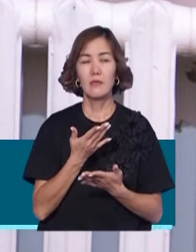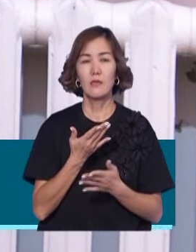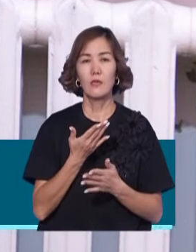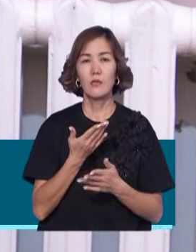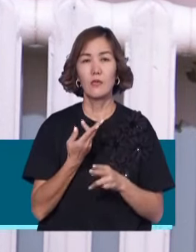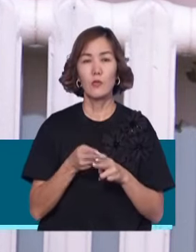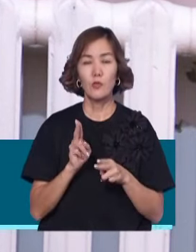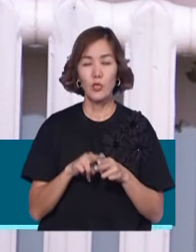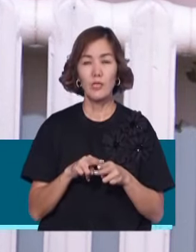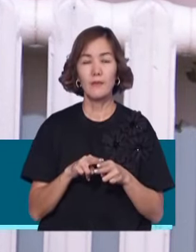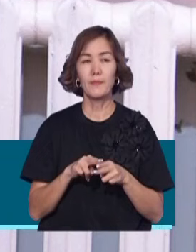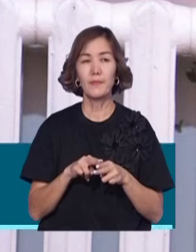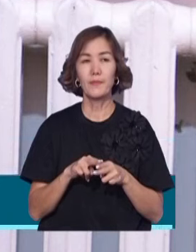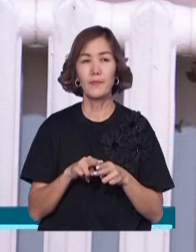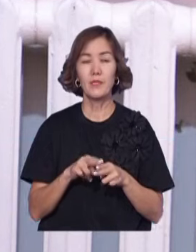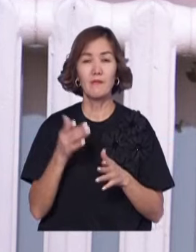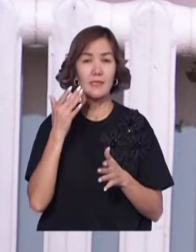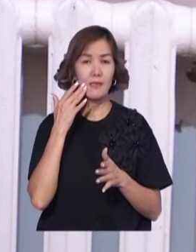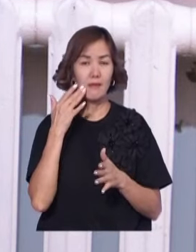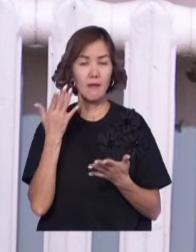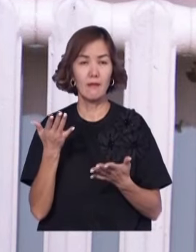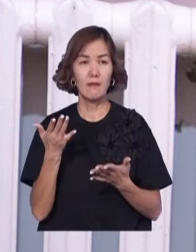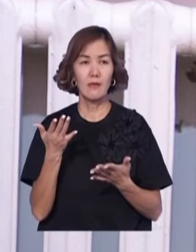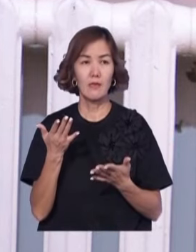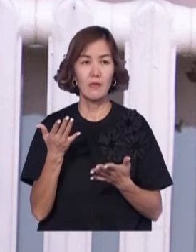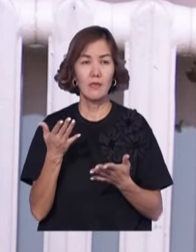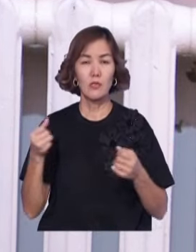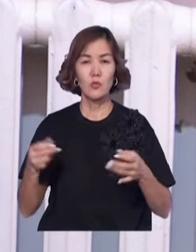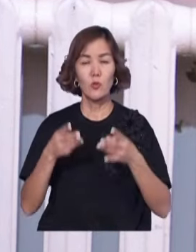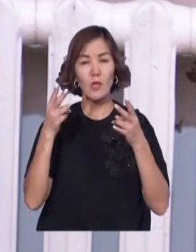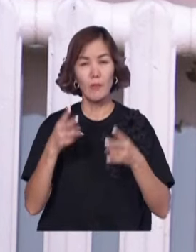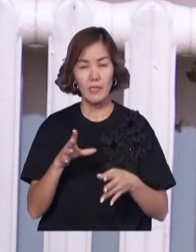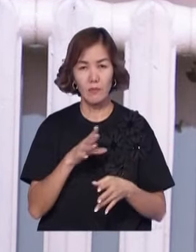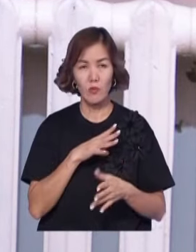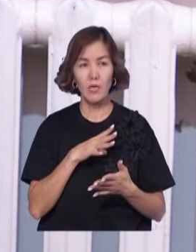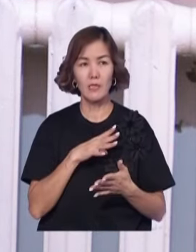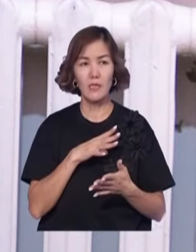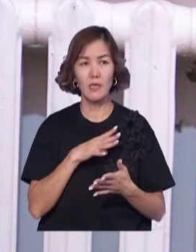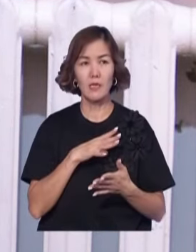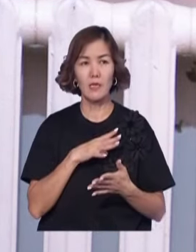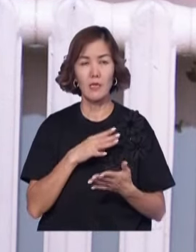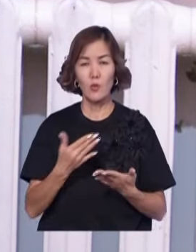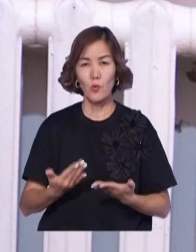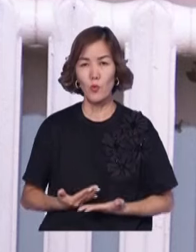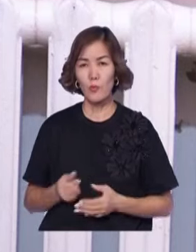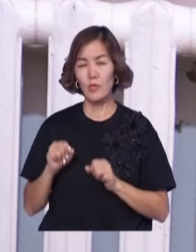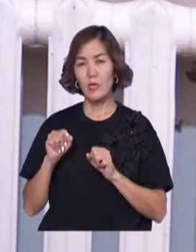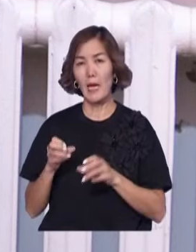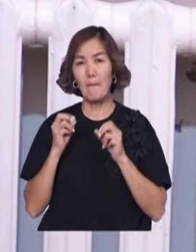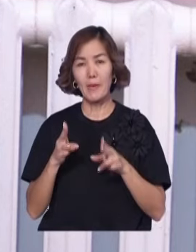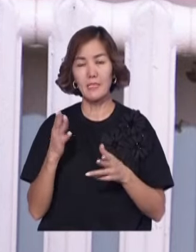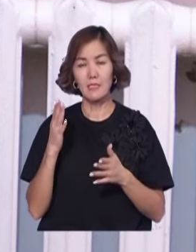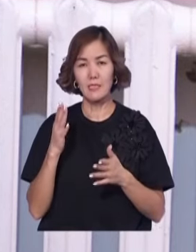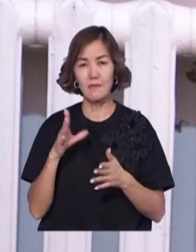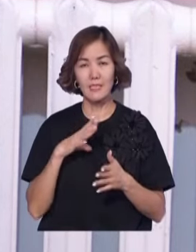Себебі кез келген жаңағы жол апаты болсын, науқастың өміріне тікелей қауіп төнген кезде